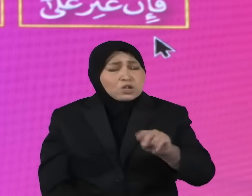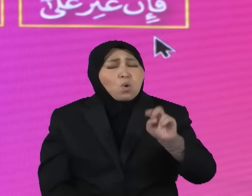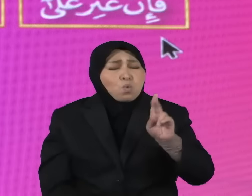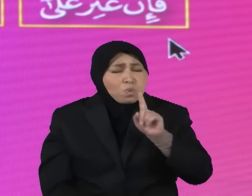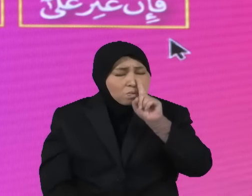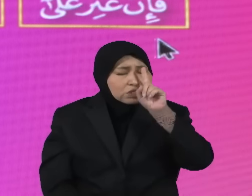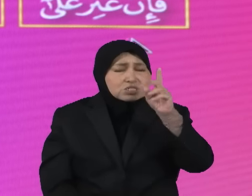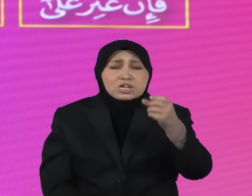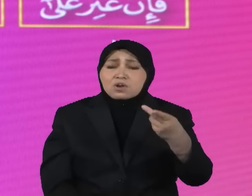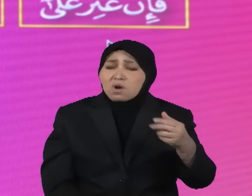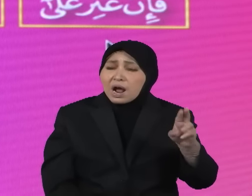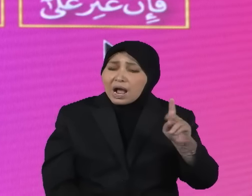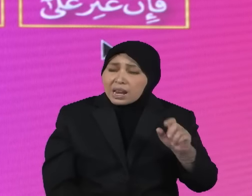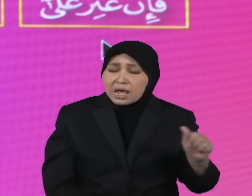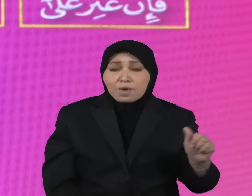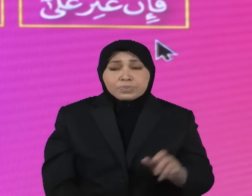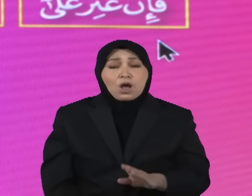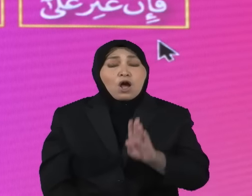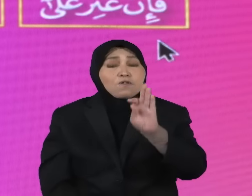Fa'in'u thira'ala.